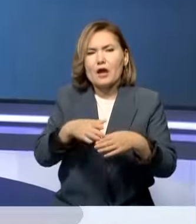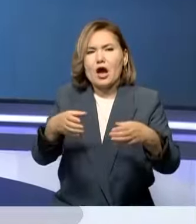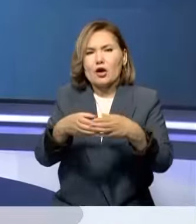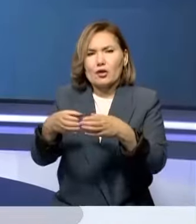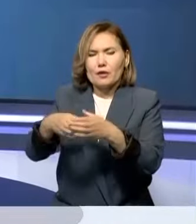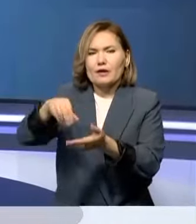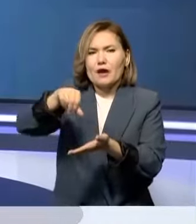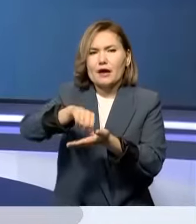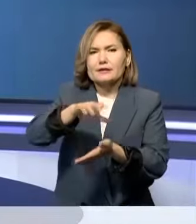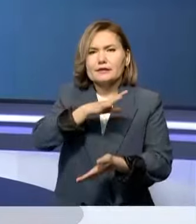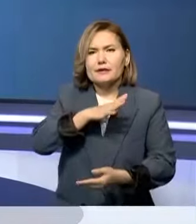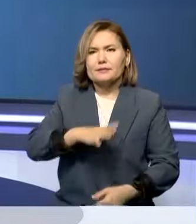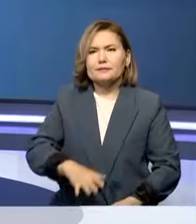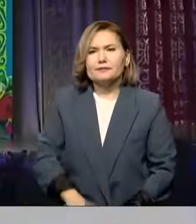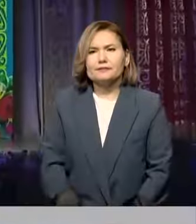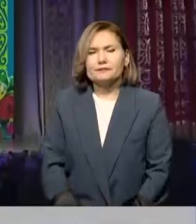ұйым мүшелері қатысты.